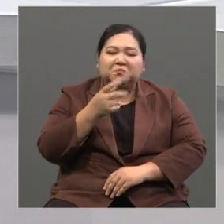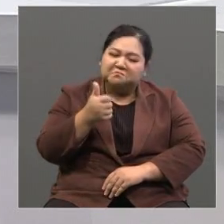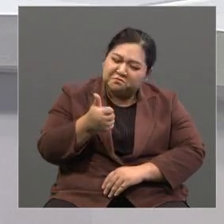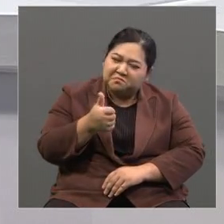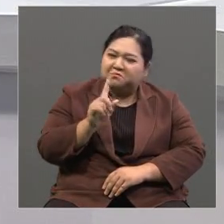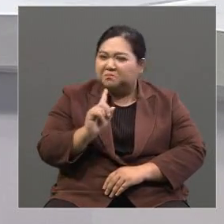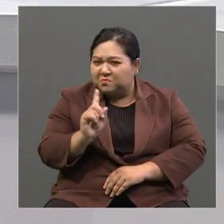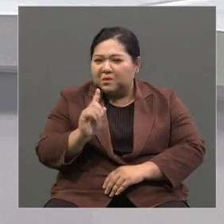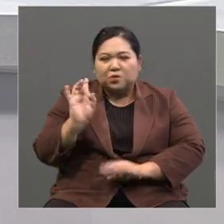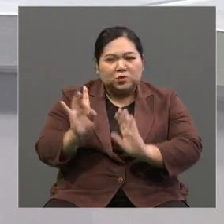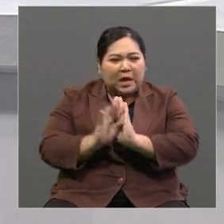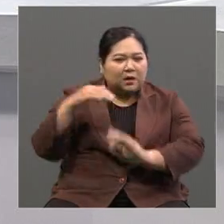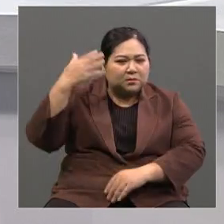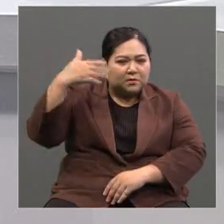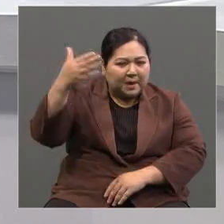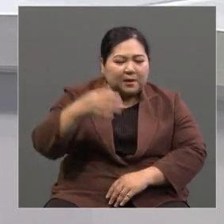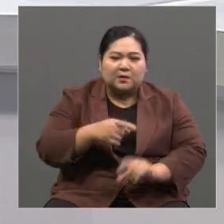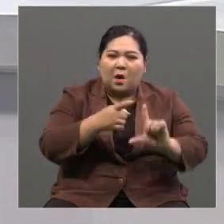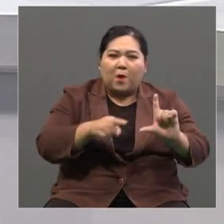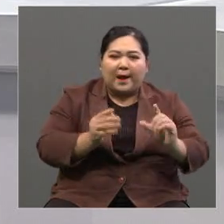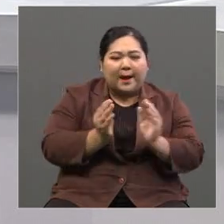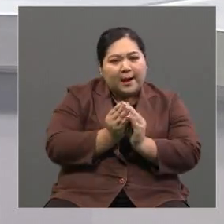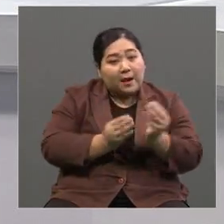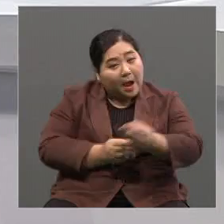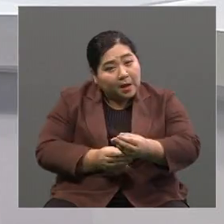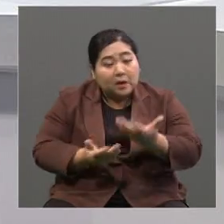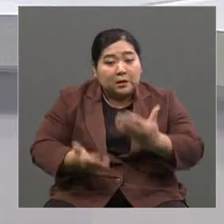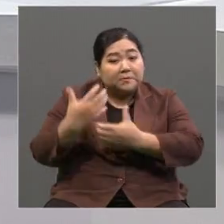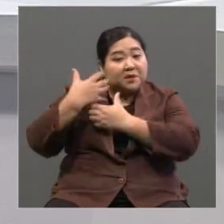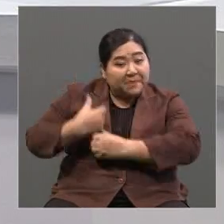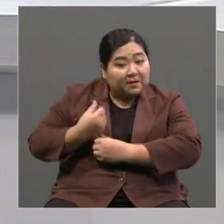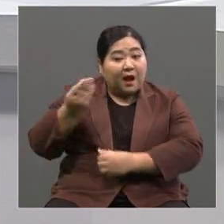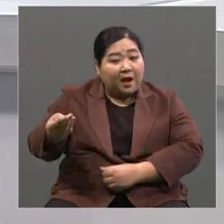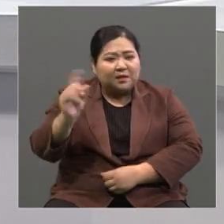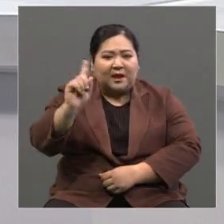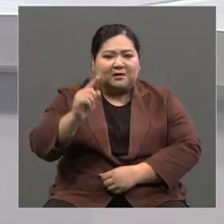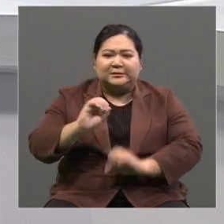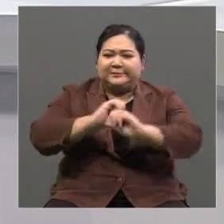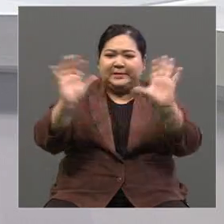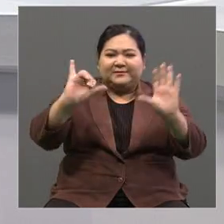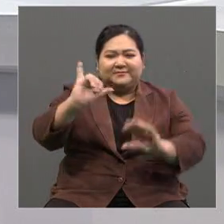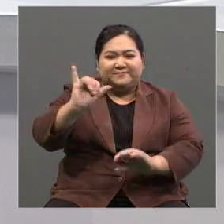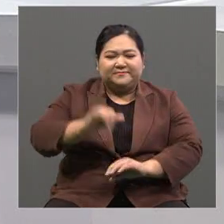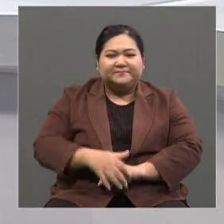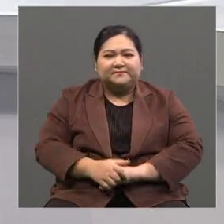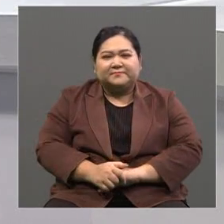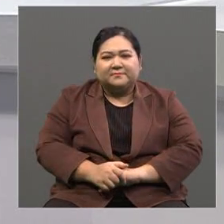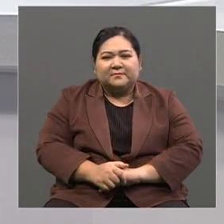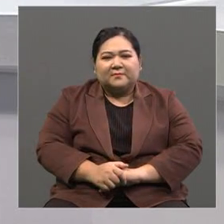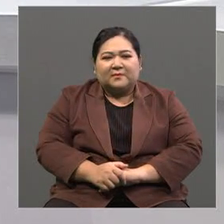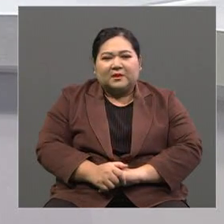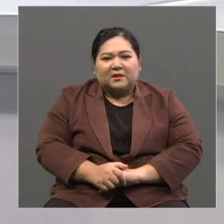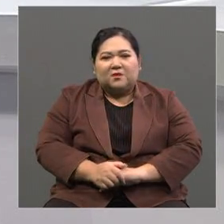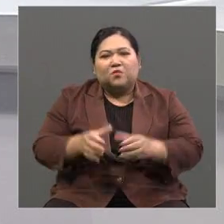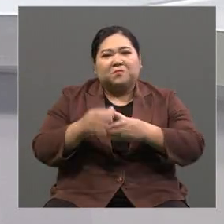ว่าสุดท้ายแล้วเนี่ยจะเอาไหนมาเติมประชาธิปัตย์ไหมถ้าไม่สองลุง ก็ยังไม่ชัดเจนในขณะนี้หัวหน้าพรรคก็ไม่มีกรรมการบ